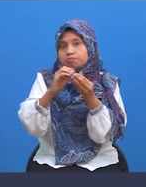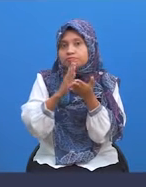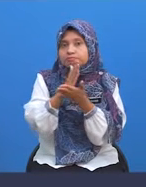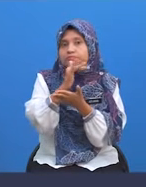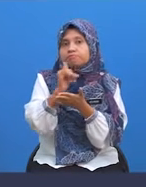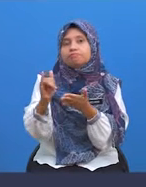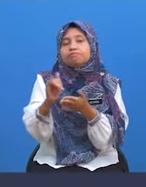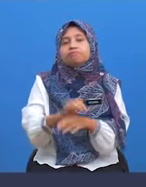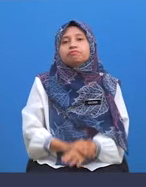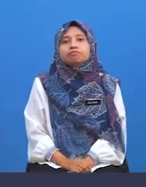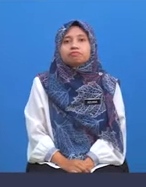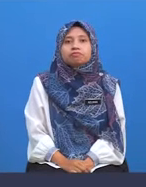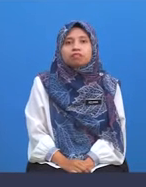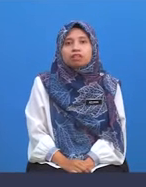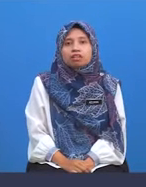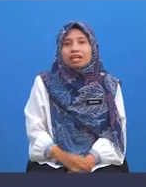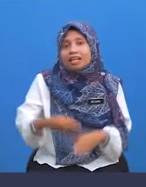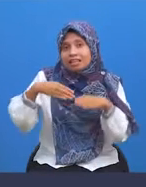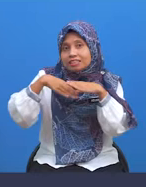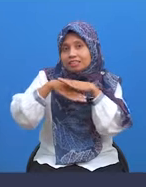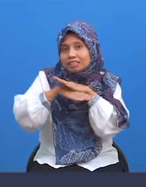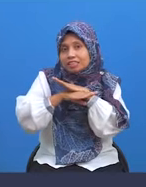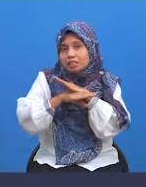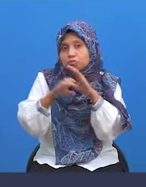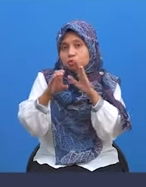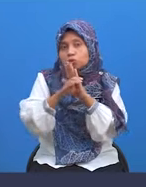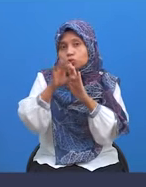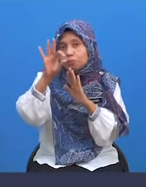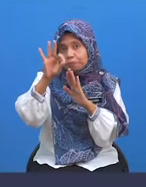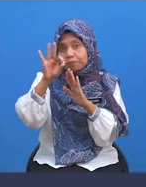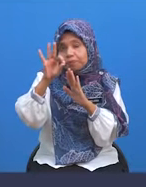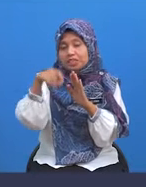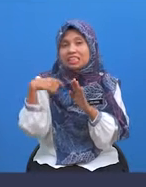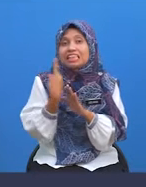fungsi dengan tata tanda modulus.